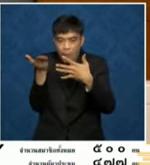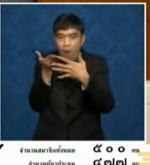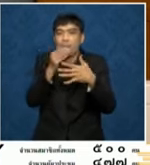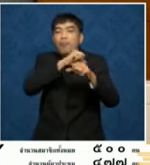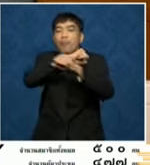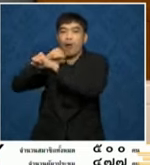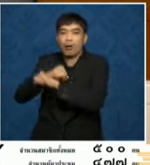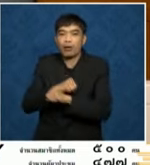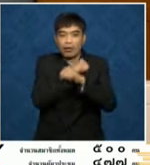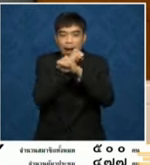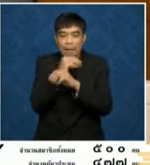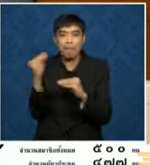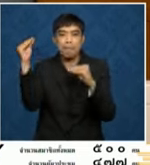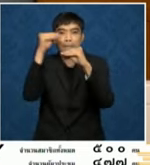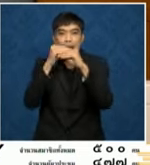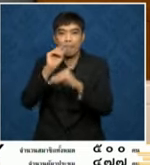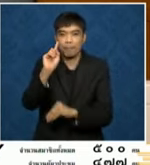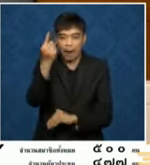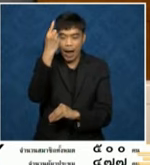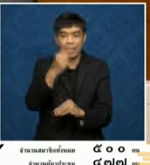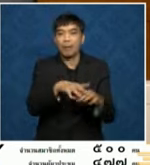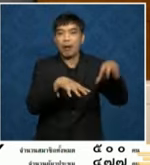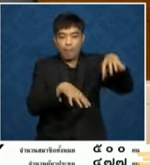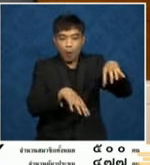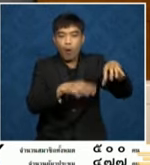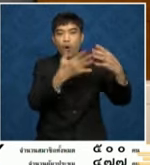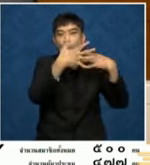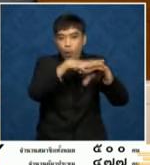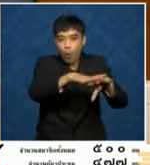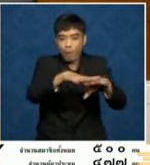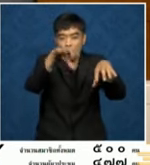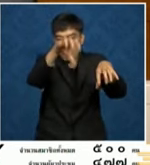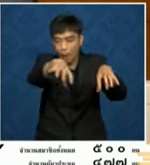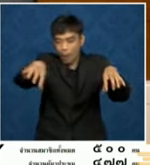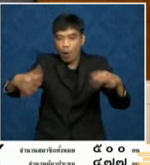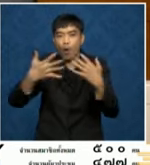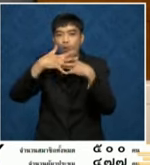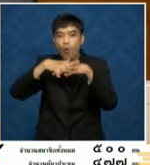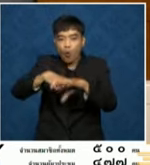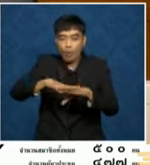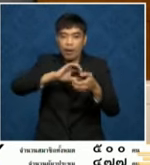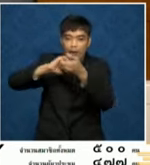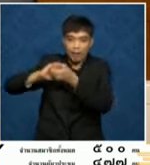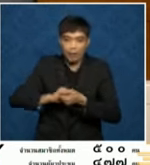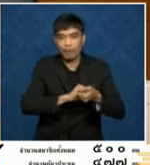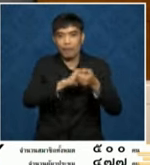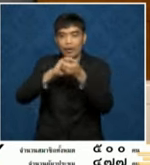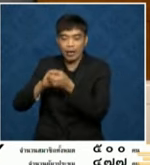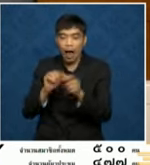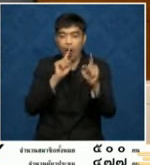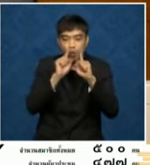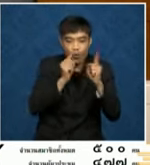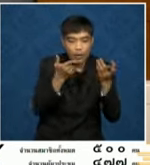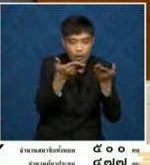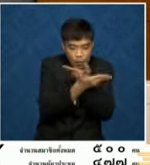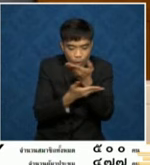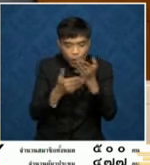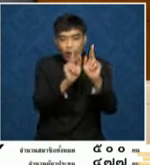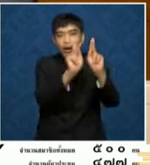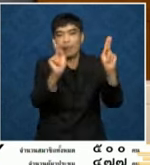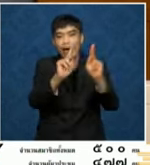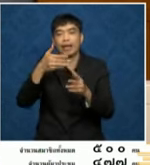ะครับมีการบูรณาการกับหน่วยงานอื่นอย่างสม่ำเสมอรวมถึงมีคณะกรรมการในระดับชาติซึ่งเป็นผู้กำกับในเรื่องของการ